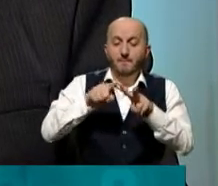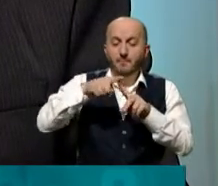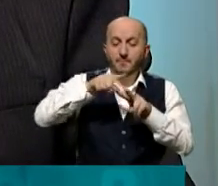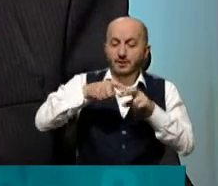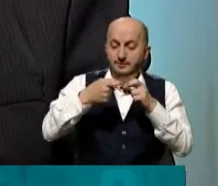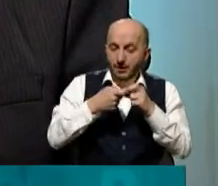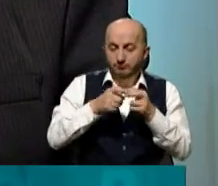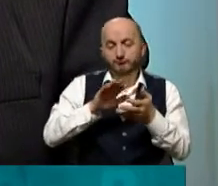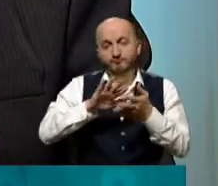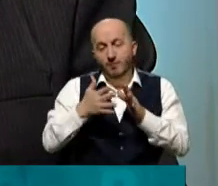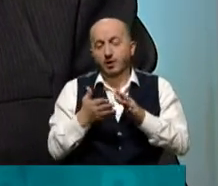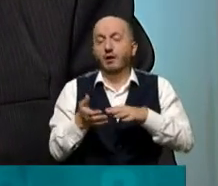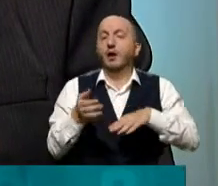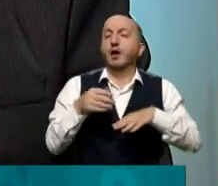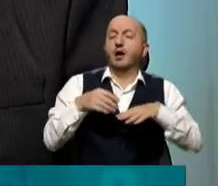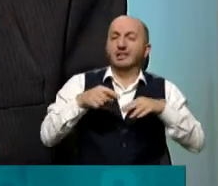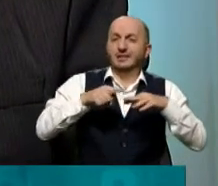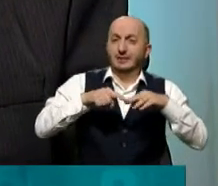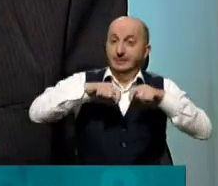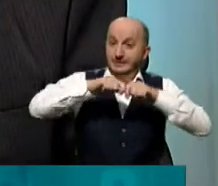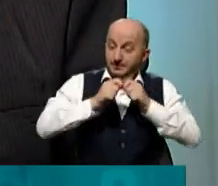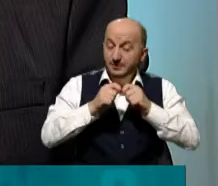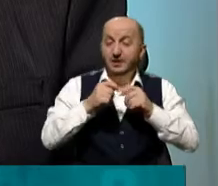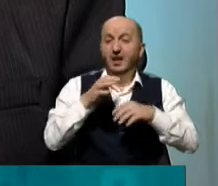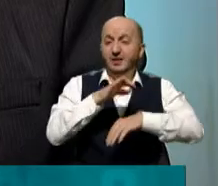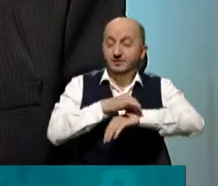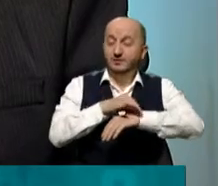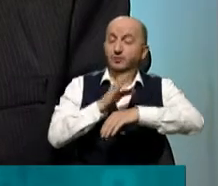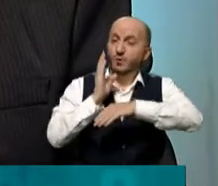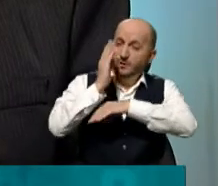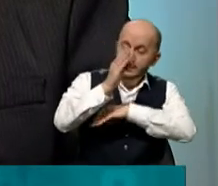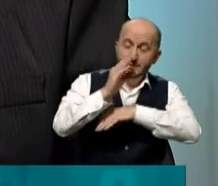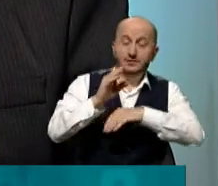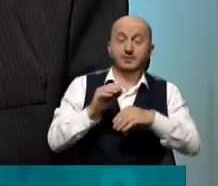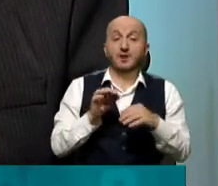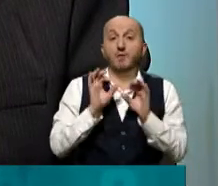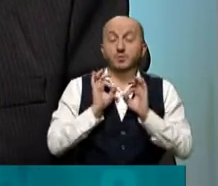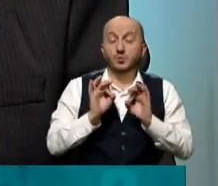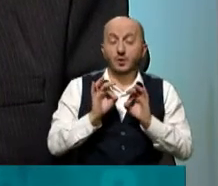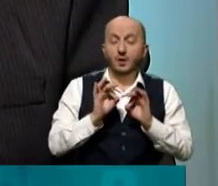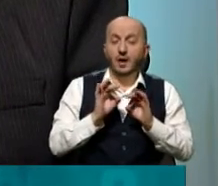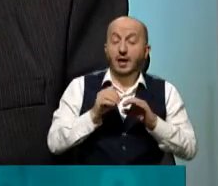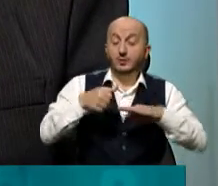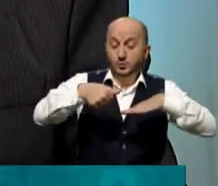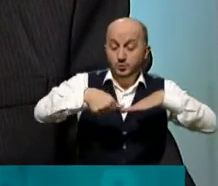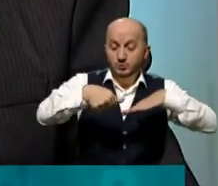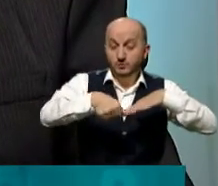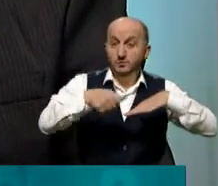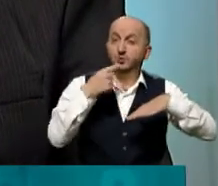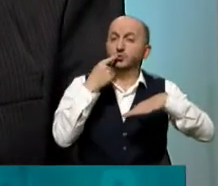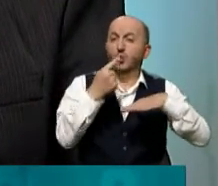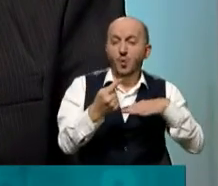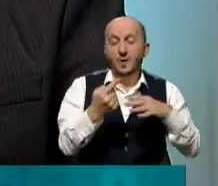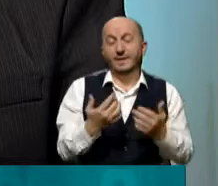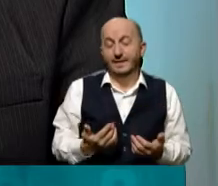ifade ettiğiniz rahatsızlıklardan dolayı doktora gittiğimizde doktorun mutlaka kullanmamızı söylediği işte